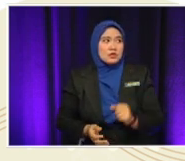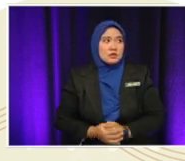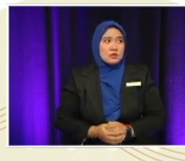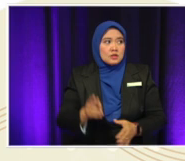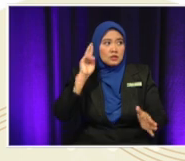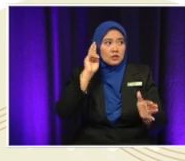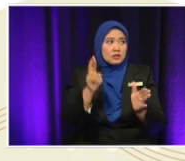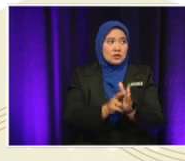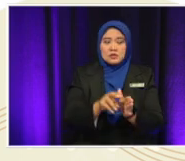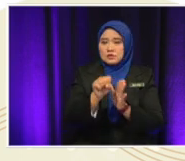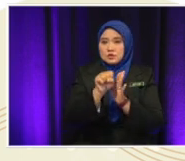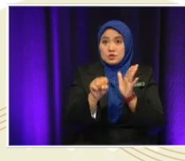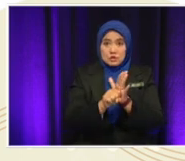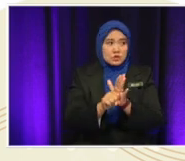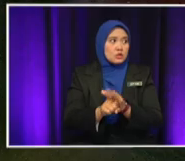ya